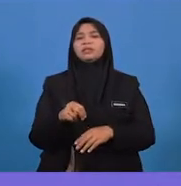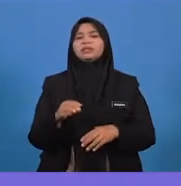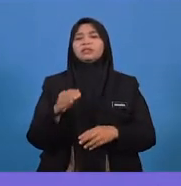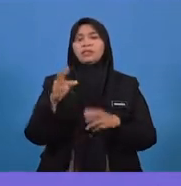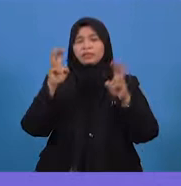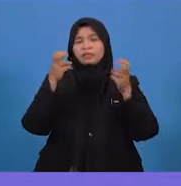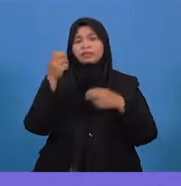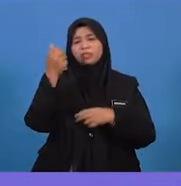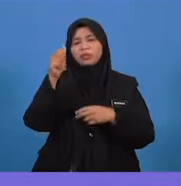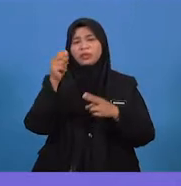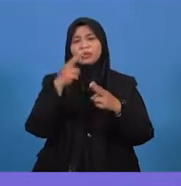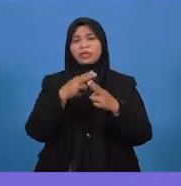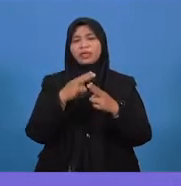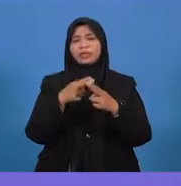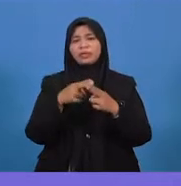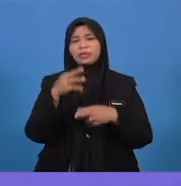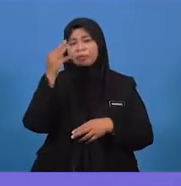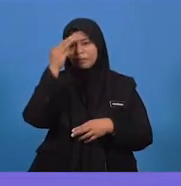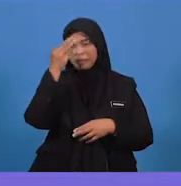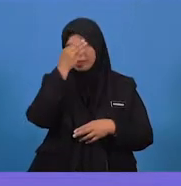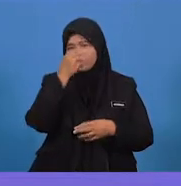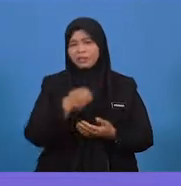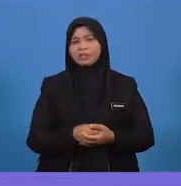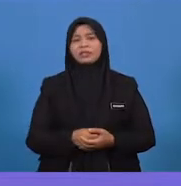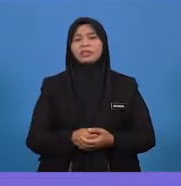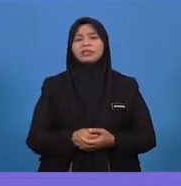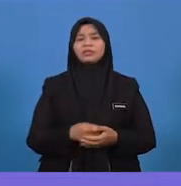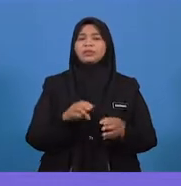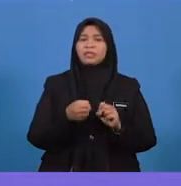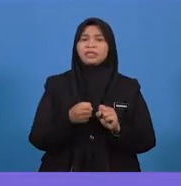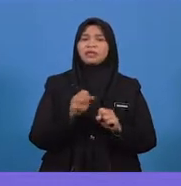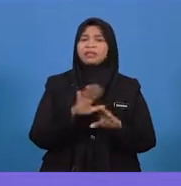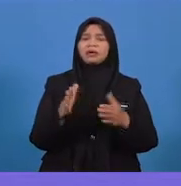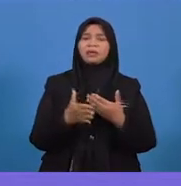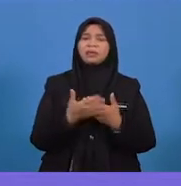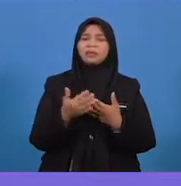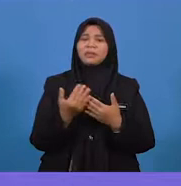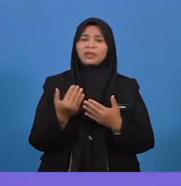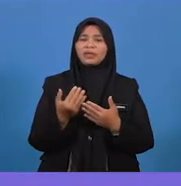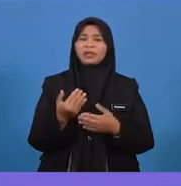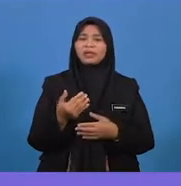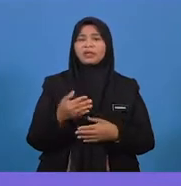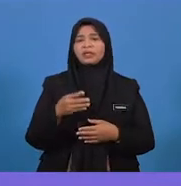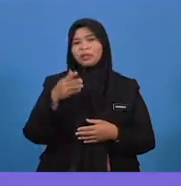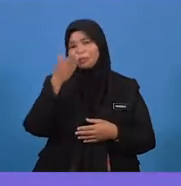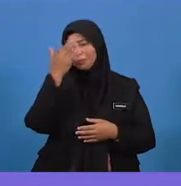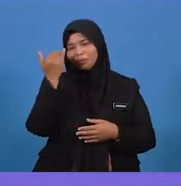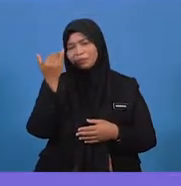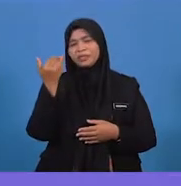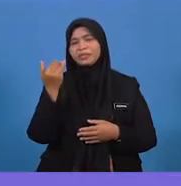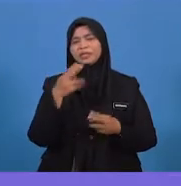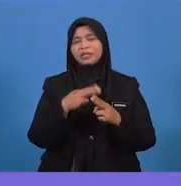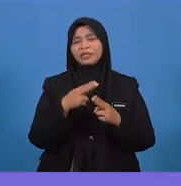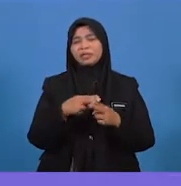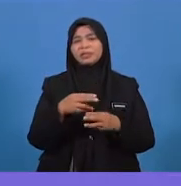Sepuluh Nama Malaikat, nyanyian kumpulan Nasyid Raihan, agar tidak mudah terkeliru dengan nama malaikat dan